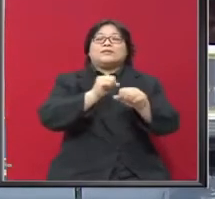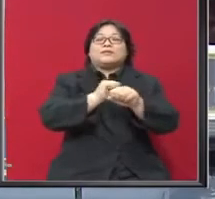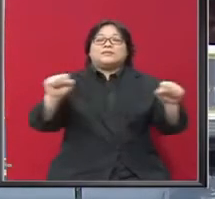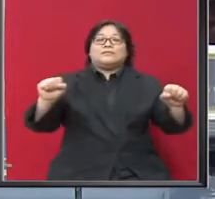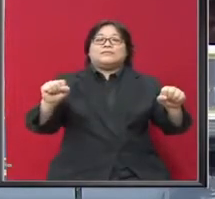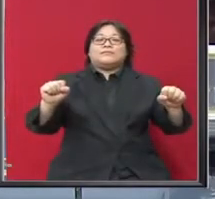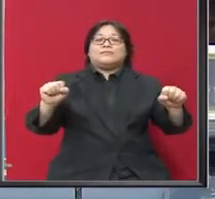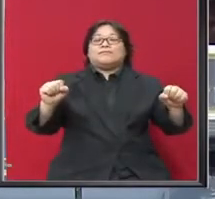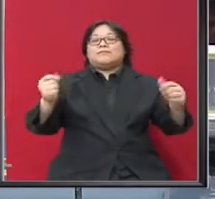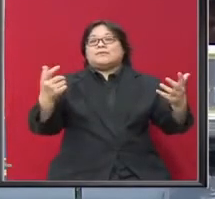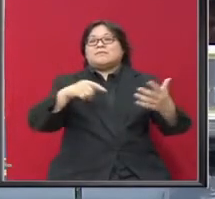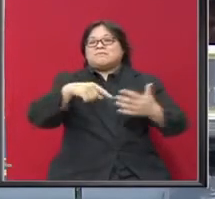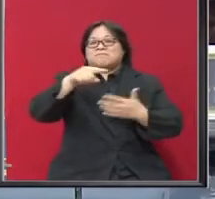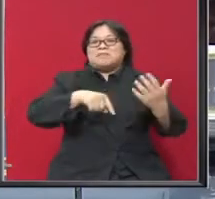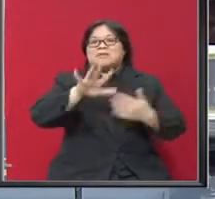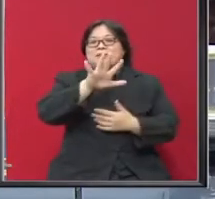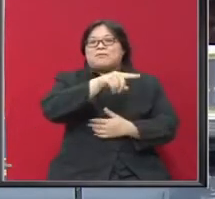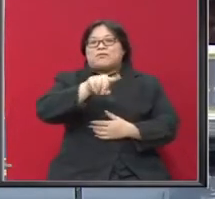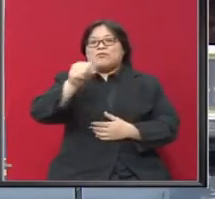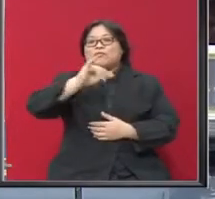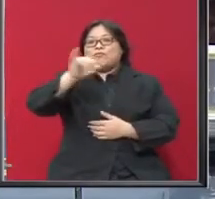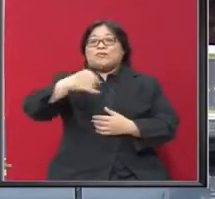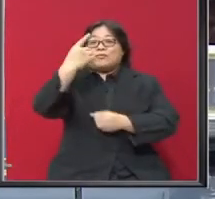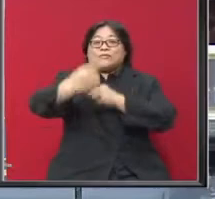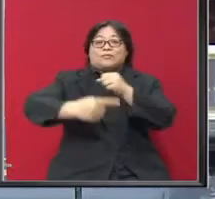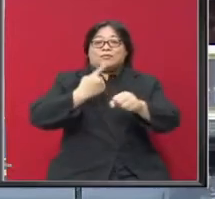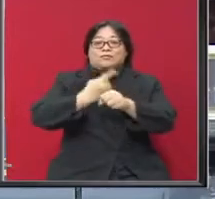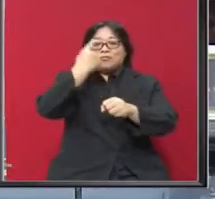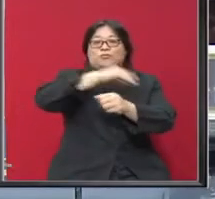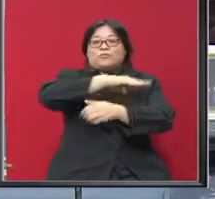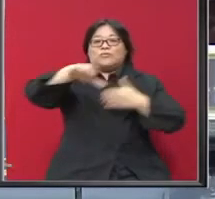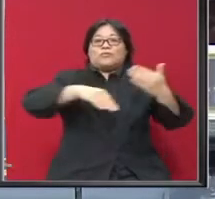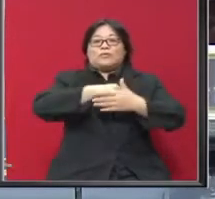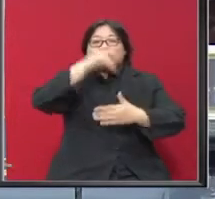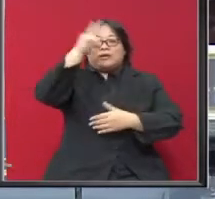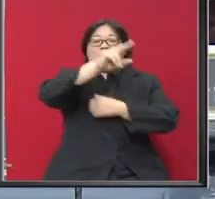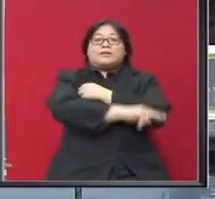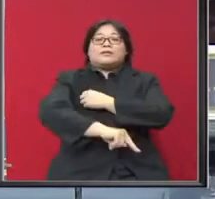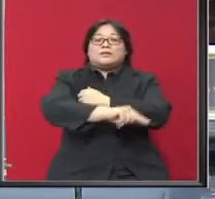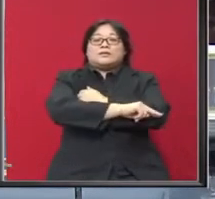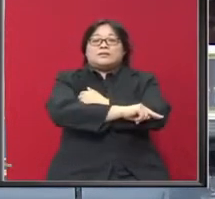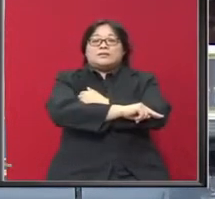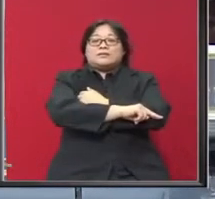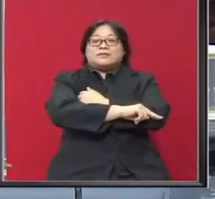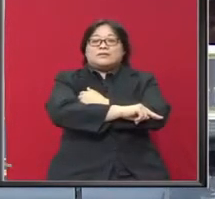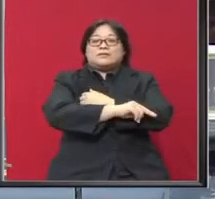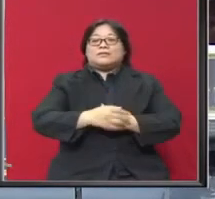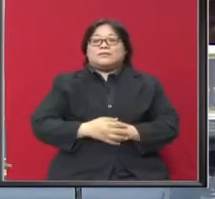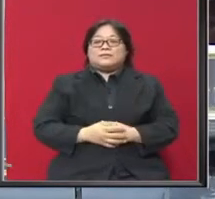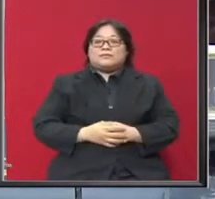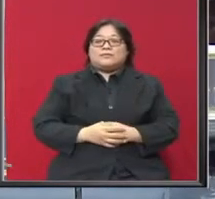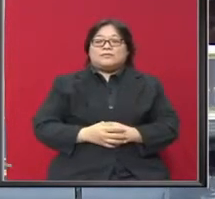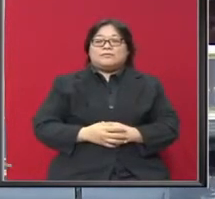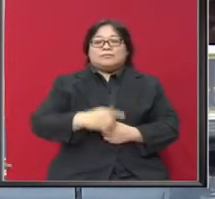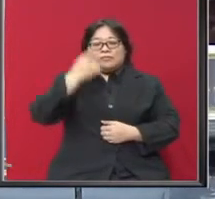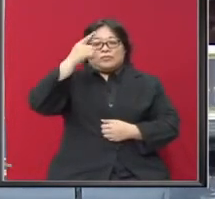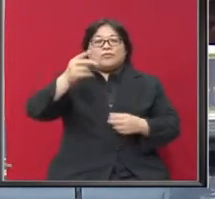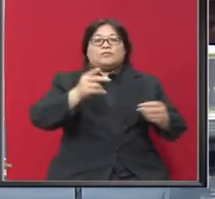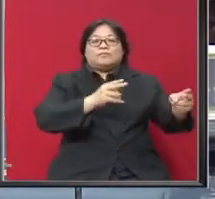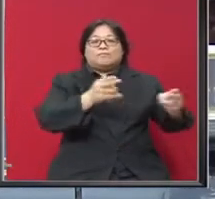menyediakan antar 5000000 ke-10 juta setahun kepada semua kerajaan negeri untuk eh